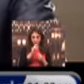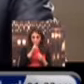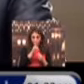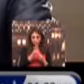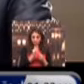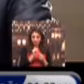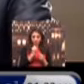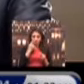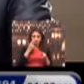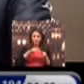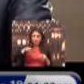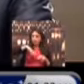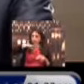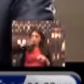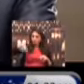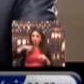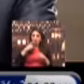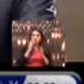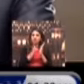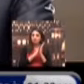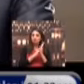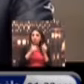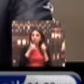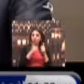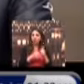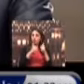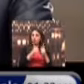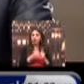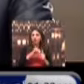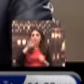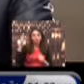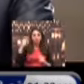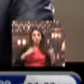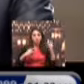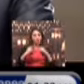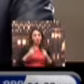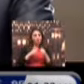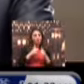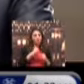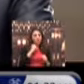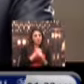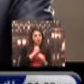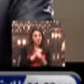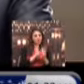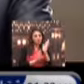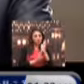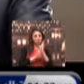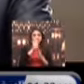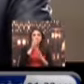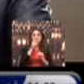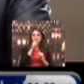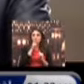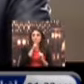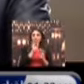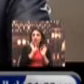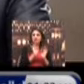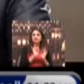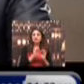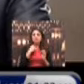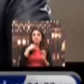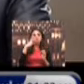اللي حواليا كلهم. يعني كل اللي حواليا بيحبين الخير ويتمنوا ان انا ابقى في قمة السعادة